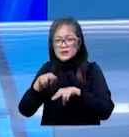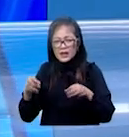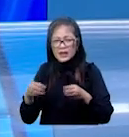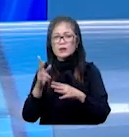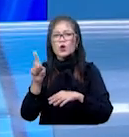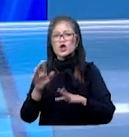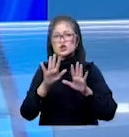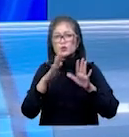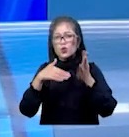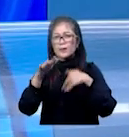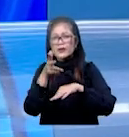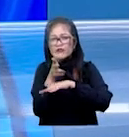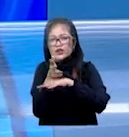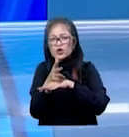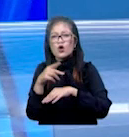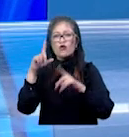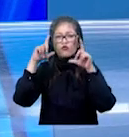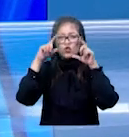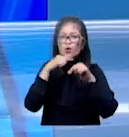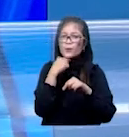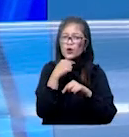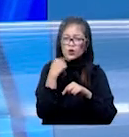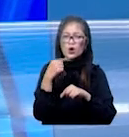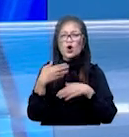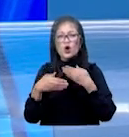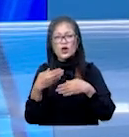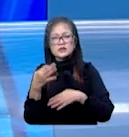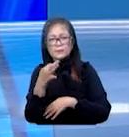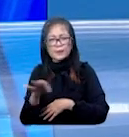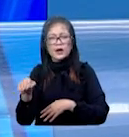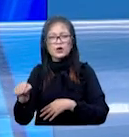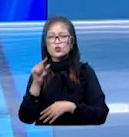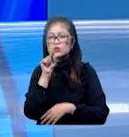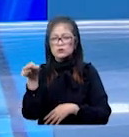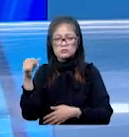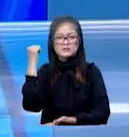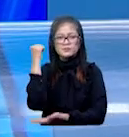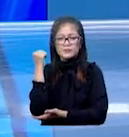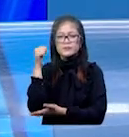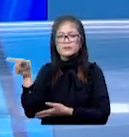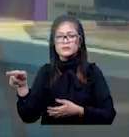puluhan video dan foto porno koleksi pelaku yang telah ditetapkan sebagai tersangka.